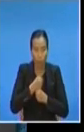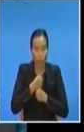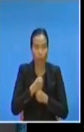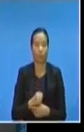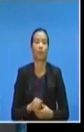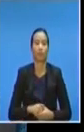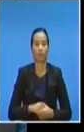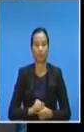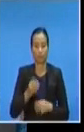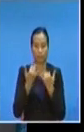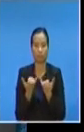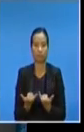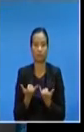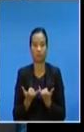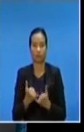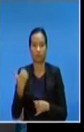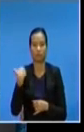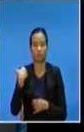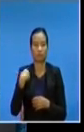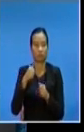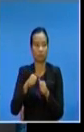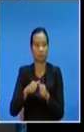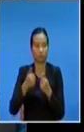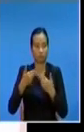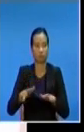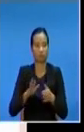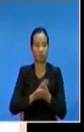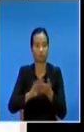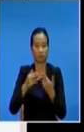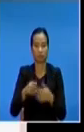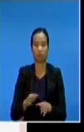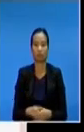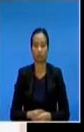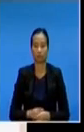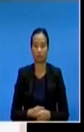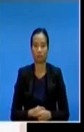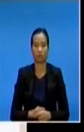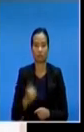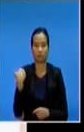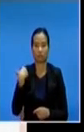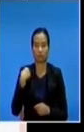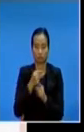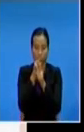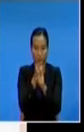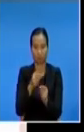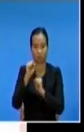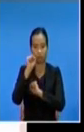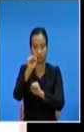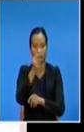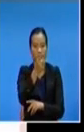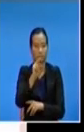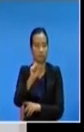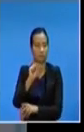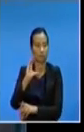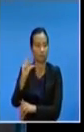ซึ่งปัจจุบันนั้นมีอยู่แล้วนะครับหลักเกณฑ์การจัดทำบัญชีอาวุโสสำหรับการแต่งตั้งก็เป็นไปตามประกาศคสช.ที่